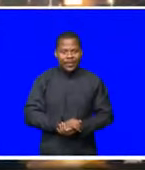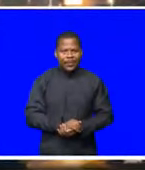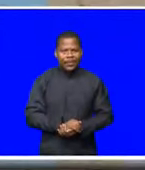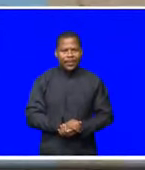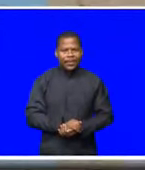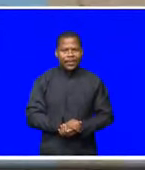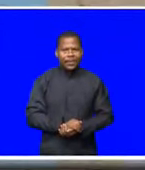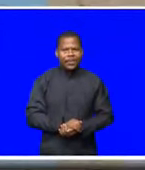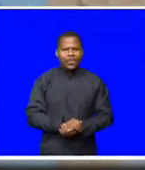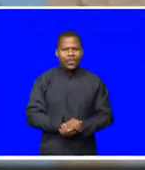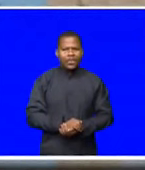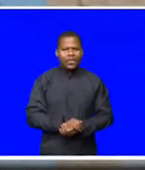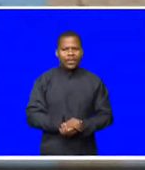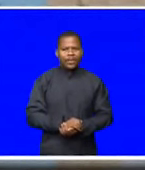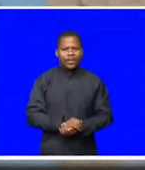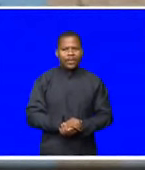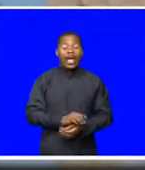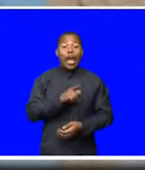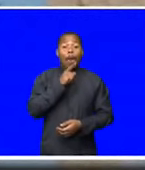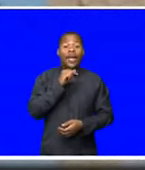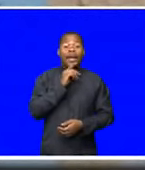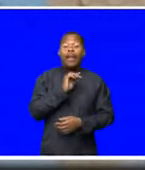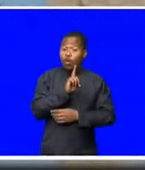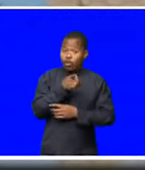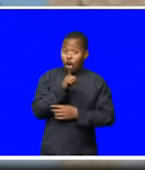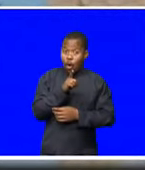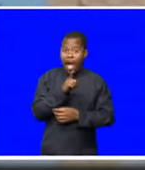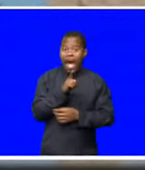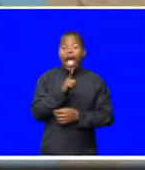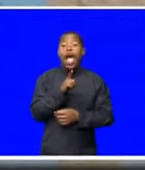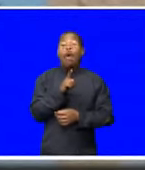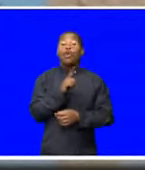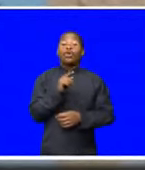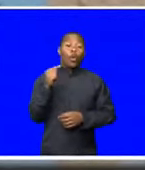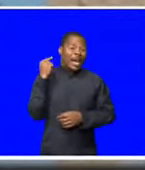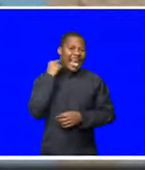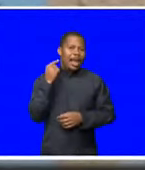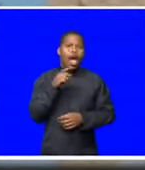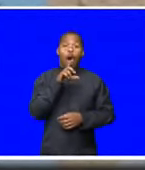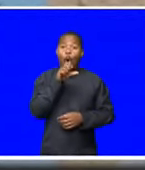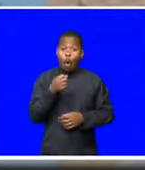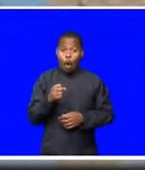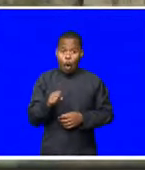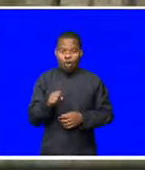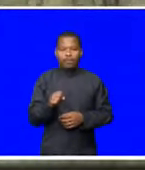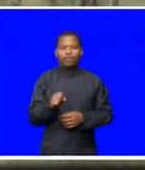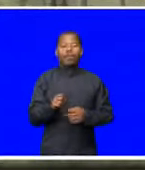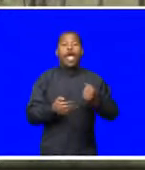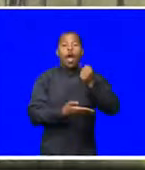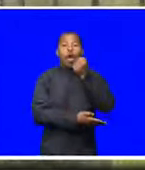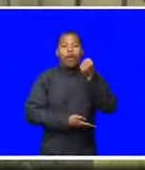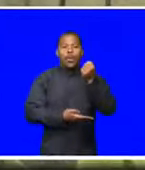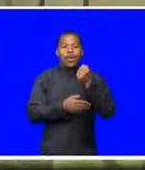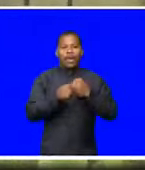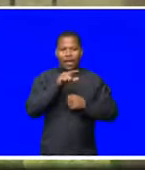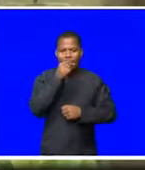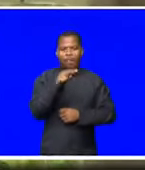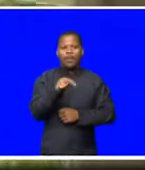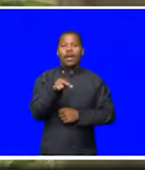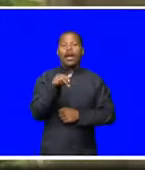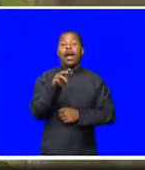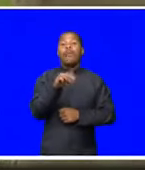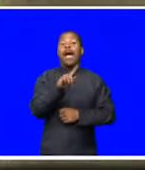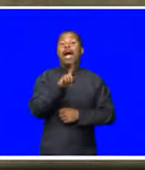nachoxoxo. Lejahali lesolwa ngekubulala Gogo Fikile Thabethe lasenzaweni yasenkamazi kanti belikazi lichashwe ukuthi ligazi